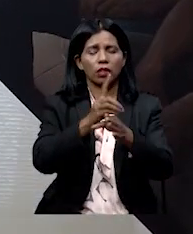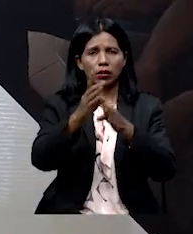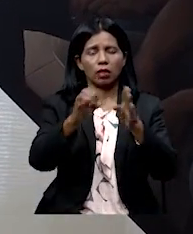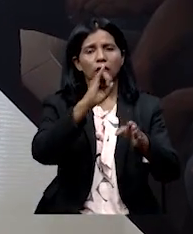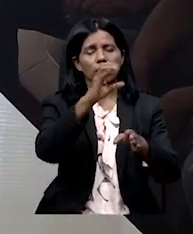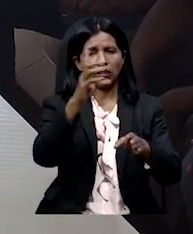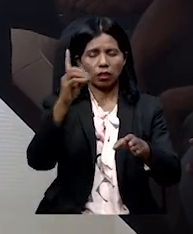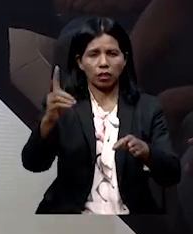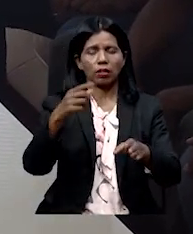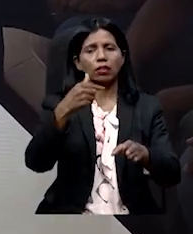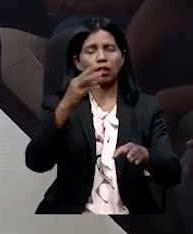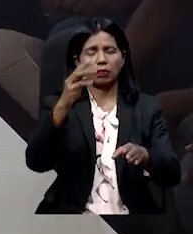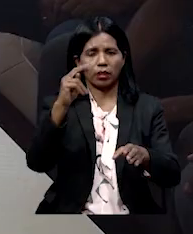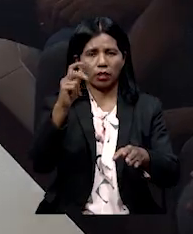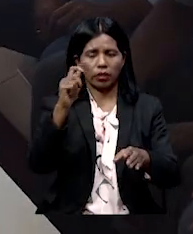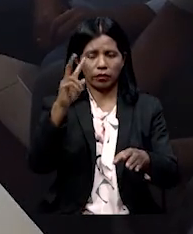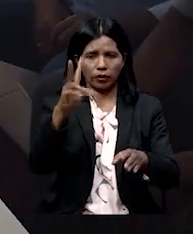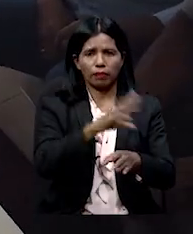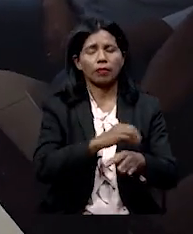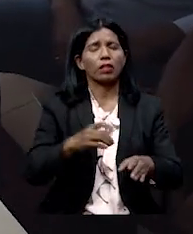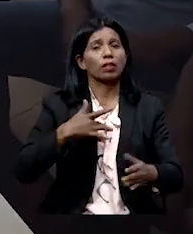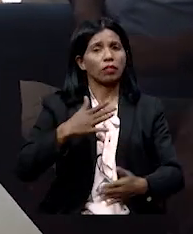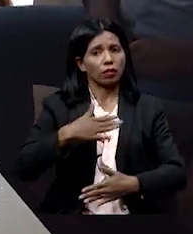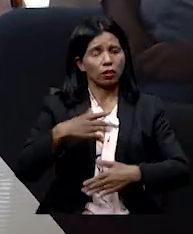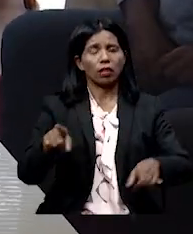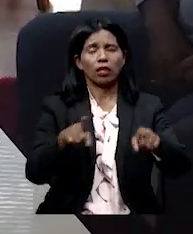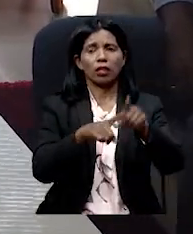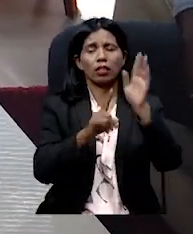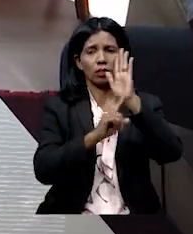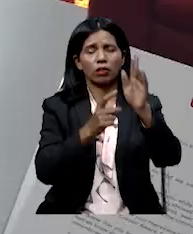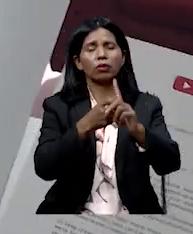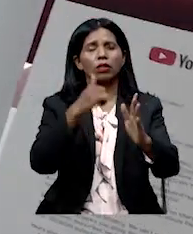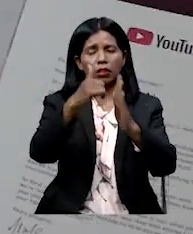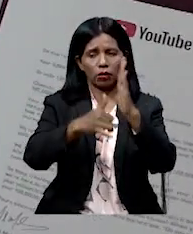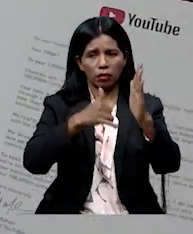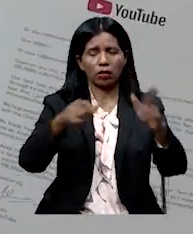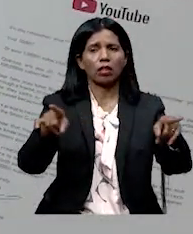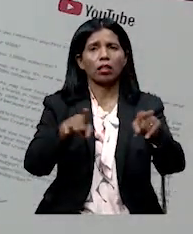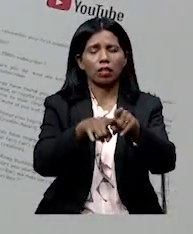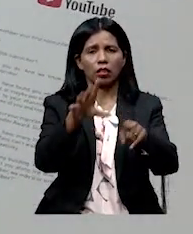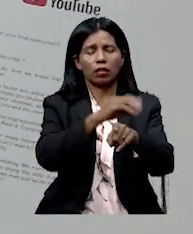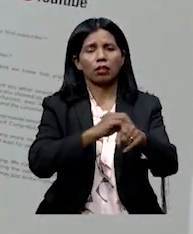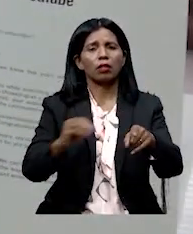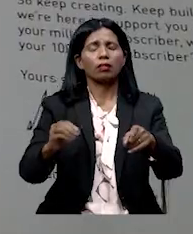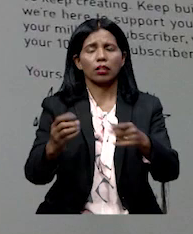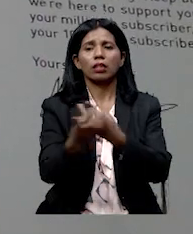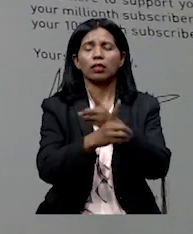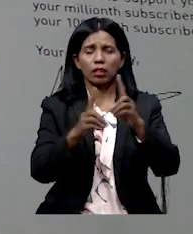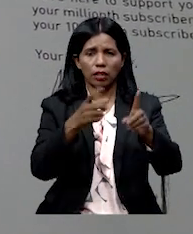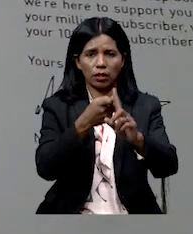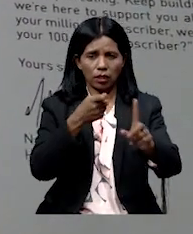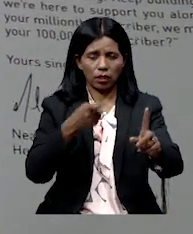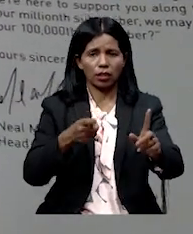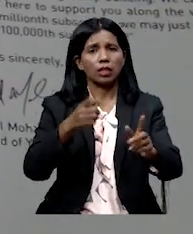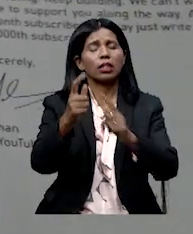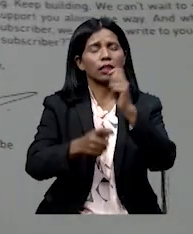Jimin TV Kazmiro Da Cruz. Apresiasi ngi dane nudar rekonesimento ida Husi YouTube nudar plataforma digital kunyesidu iha mundu tama